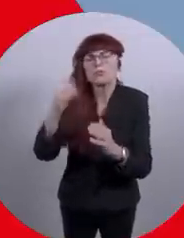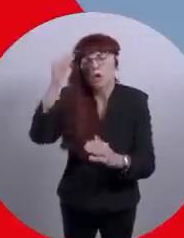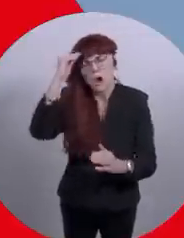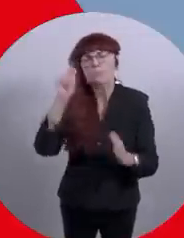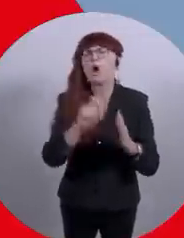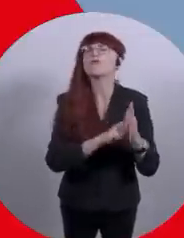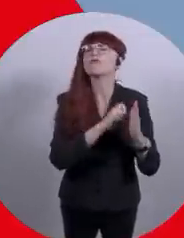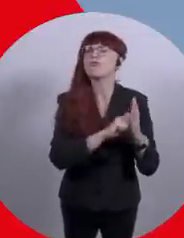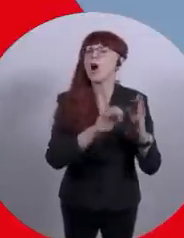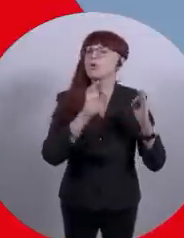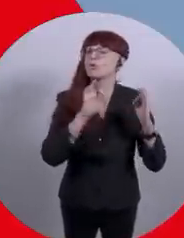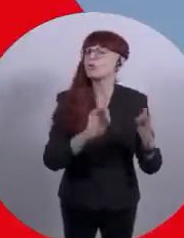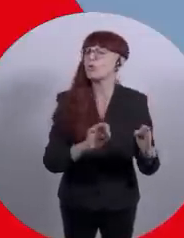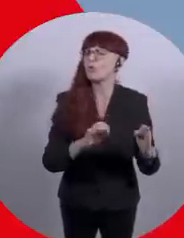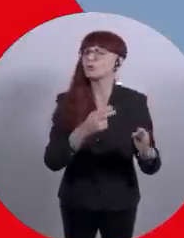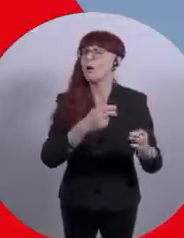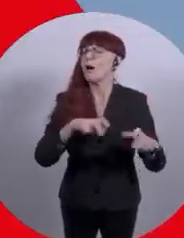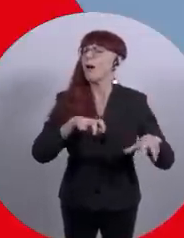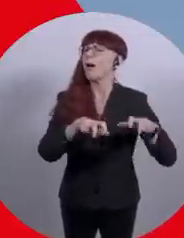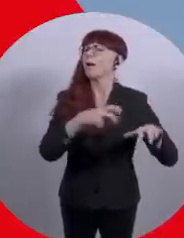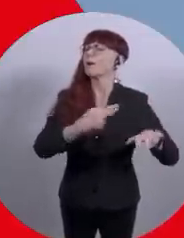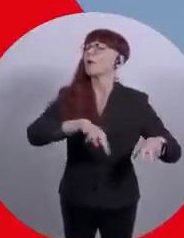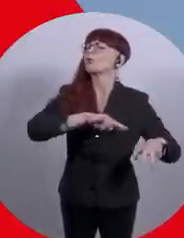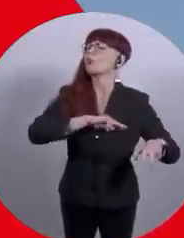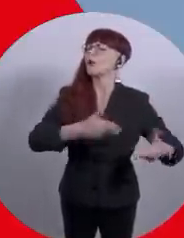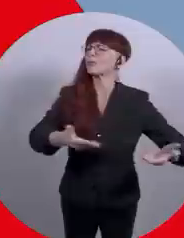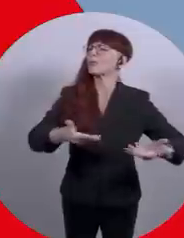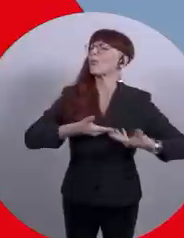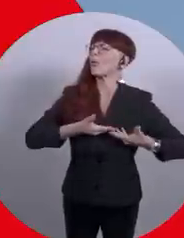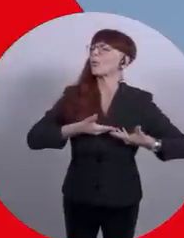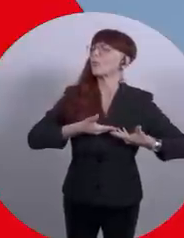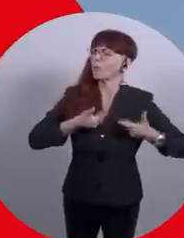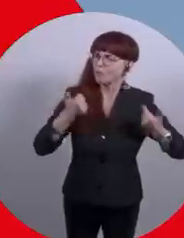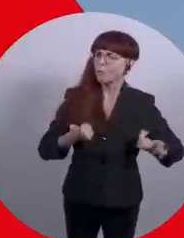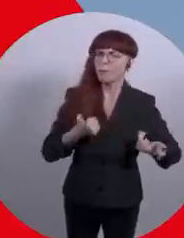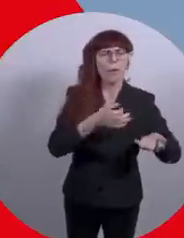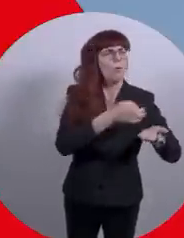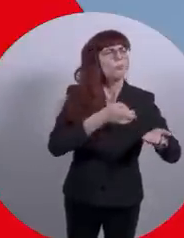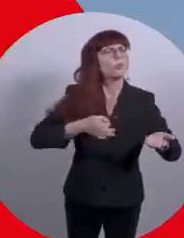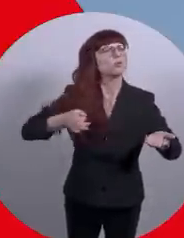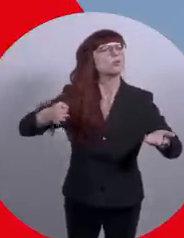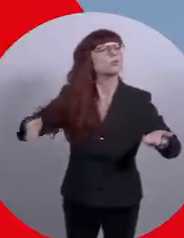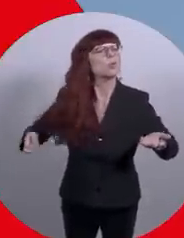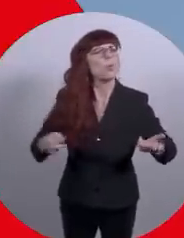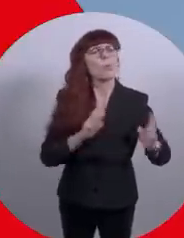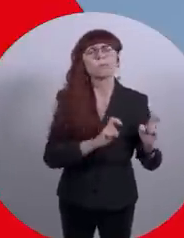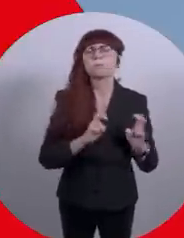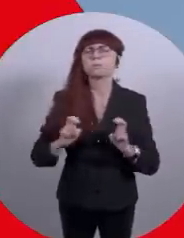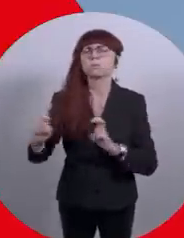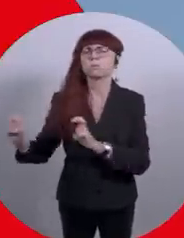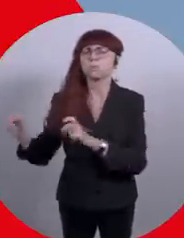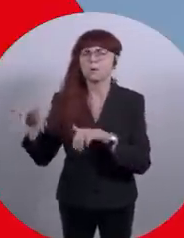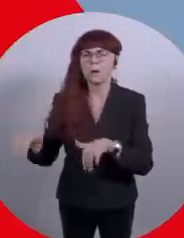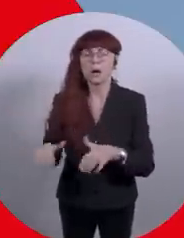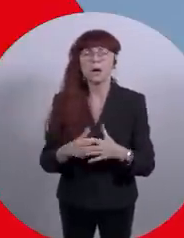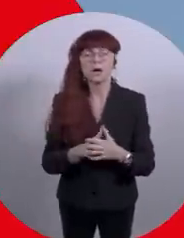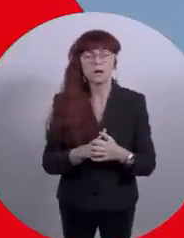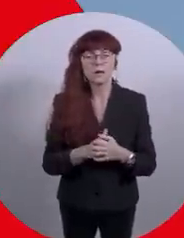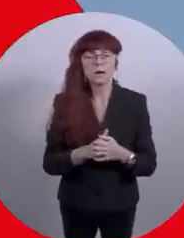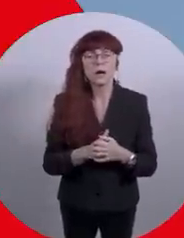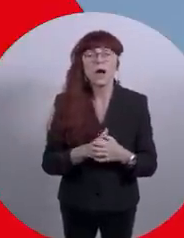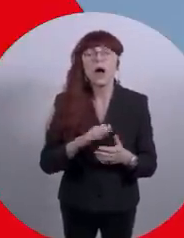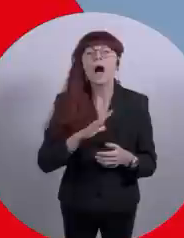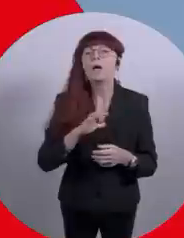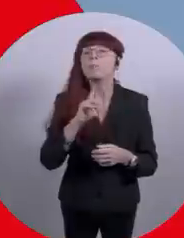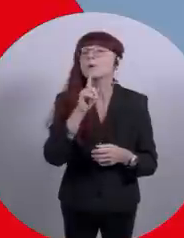geschlagen wir sind in Regierungsverantwortung wir konnten Positionen einnehmen und zu wenig